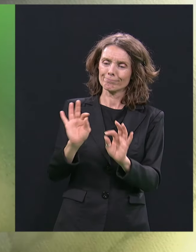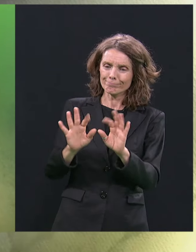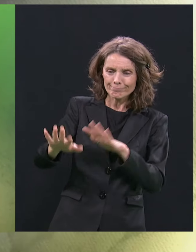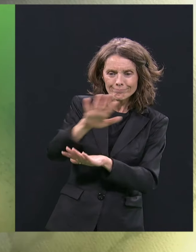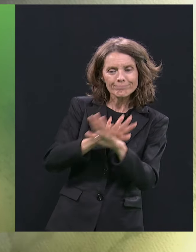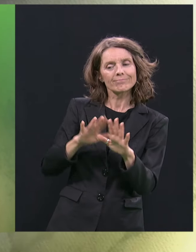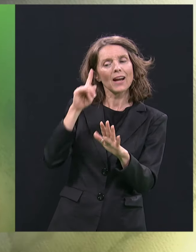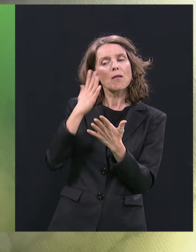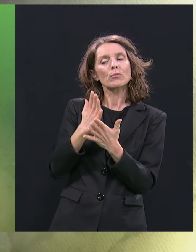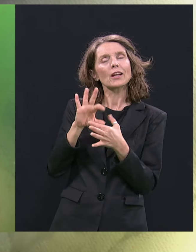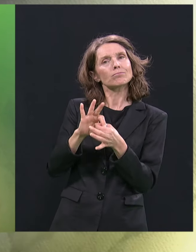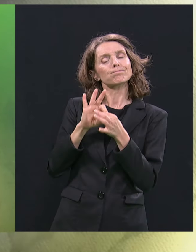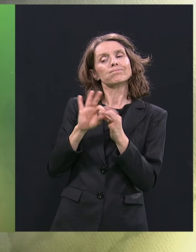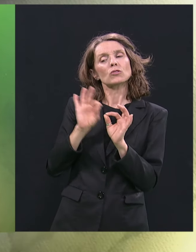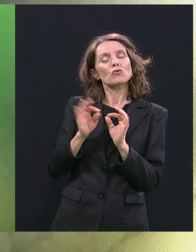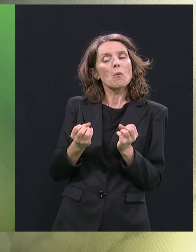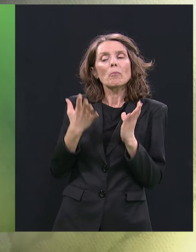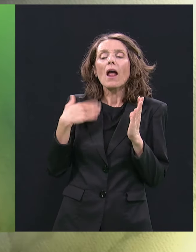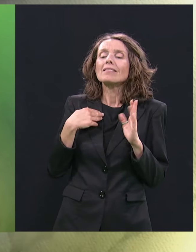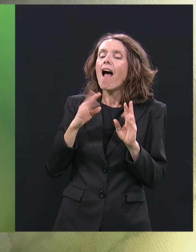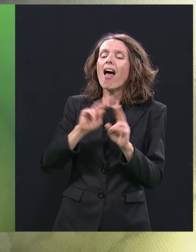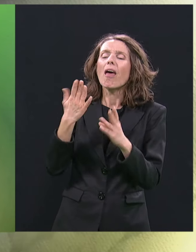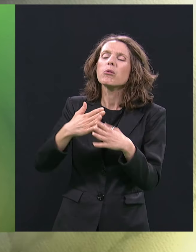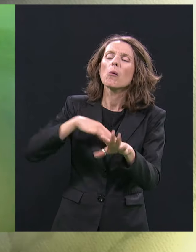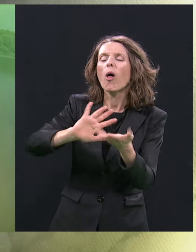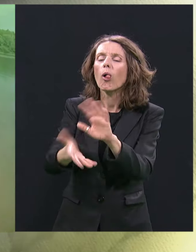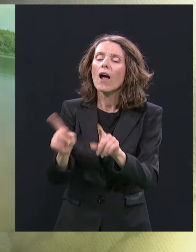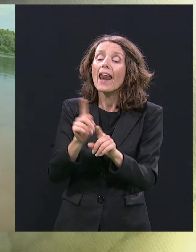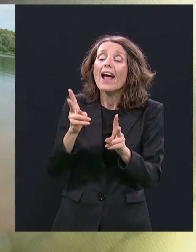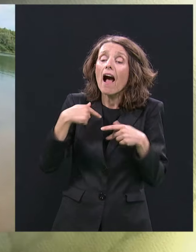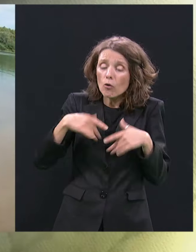ekologiju, da ostane bar kako smo je zatekli.